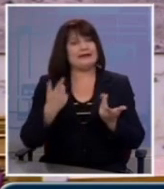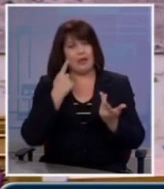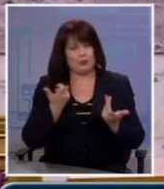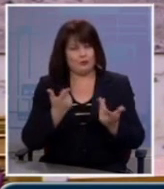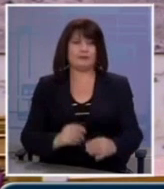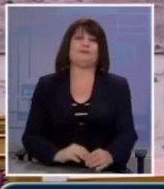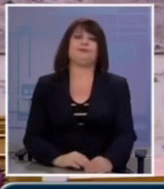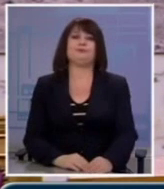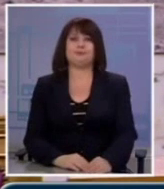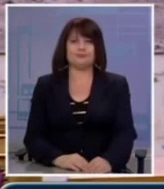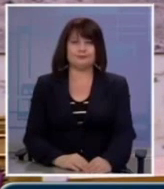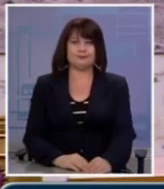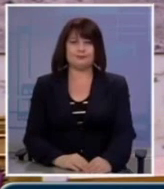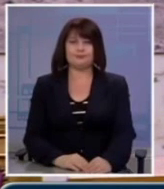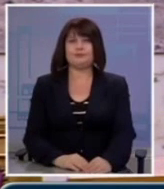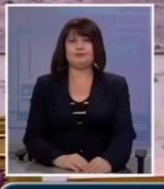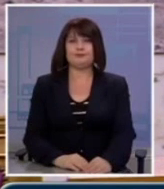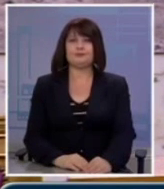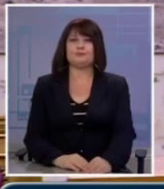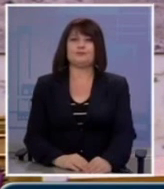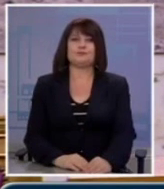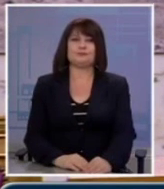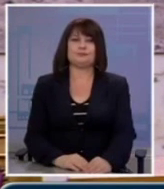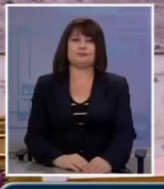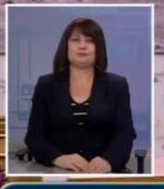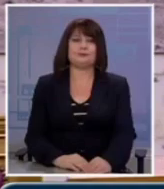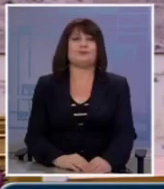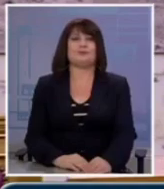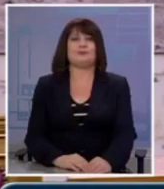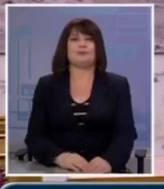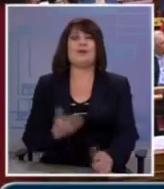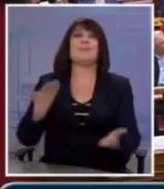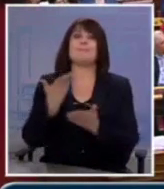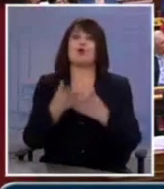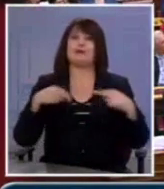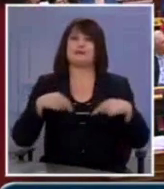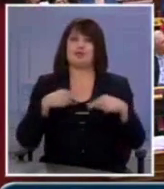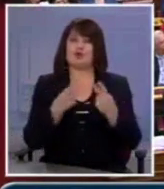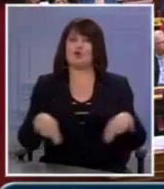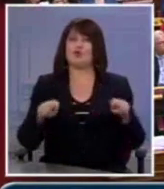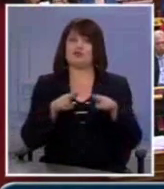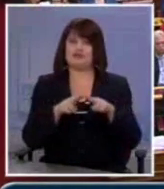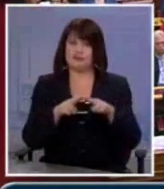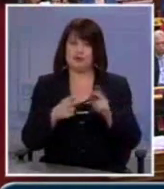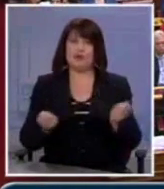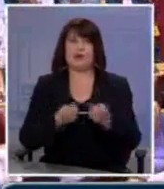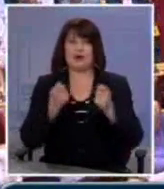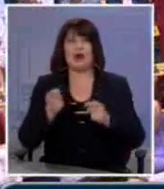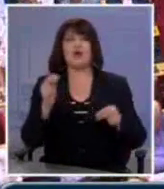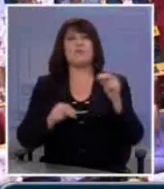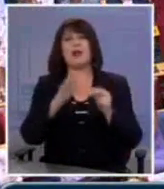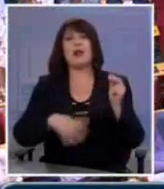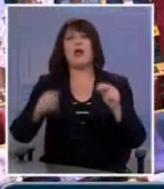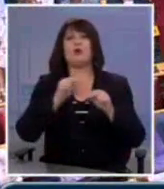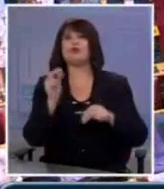προκαταρκτική ανάλυση βιωσιμότητας χρέους. Σύμφωνα με την πρόταση του Υπουργικού Συμβουλίου για διεξαγωγή